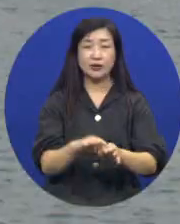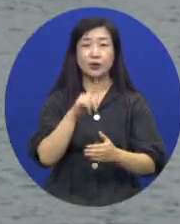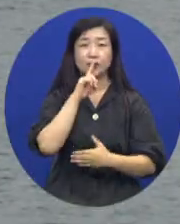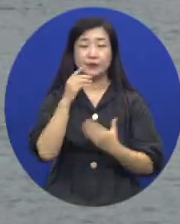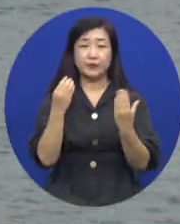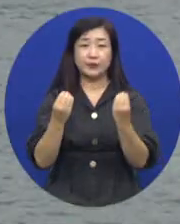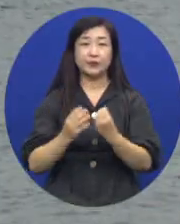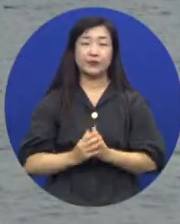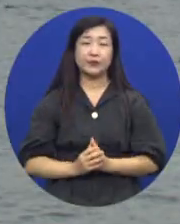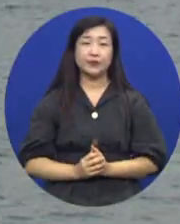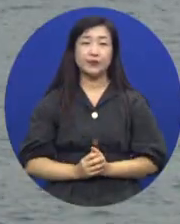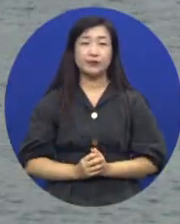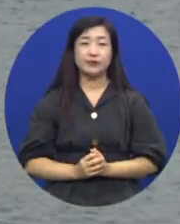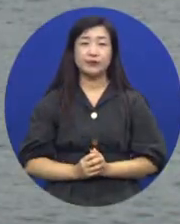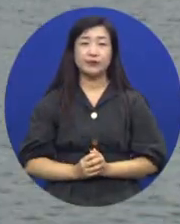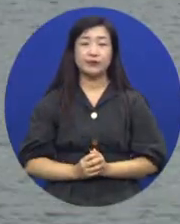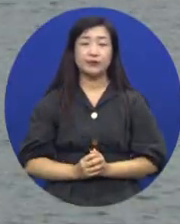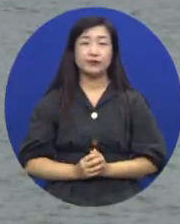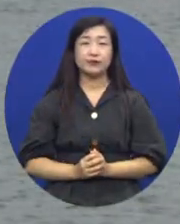예보했습니다.